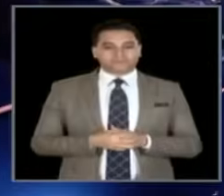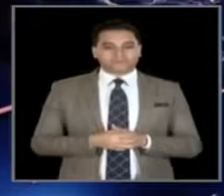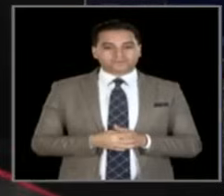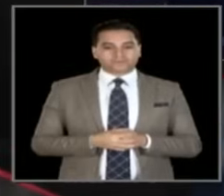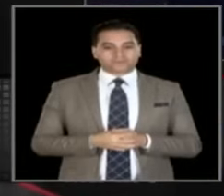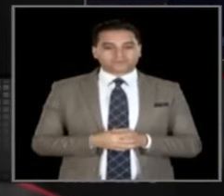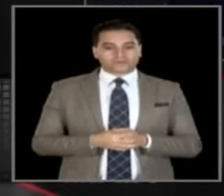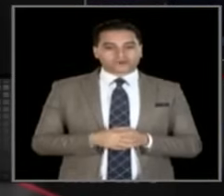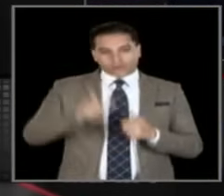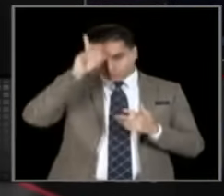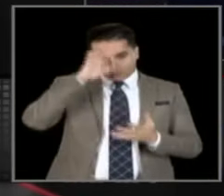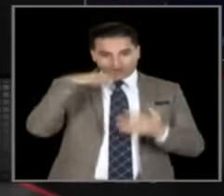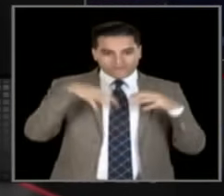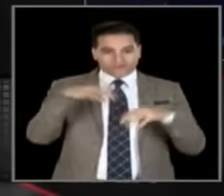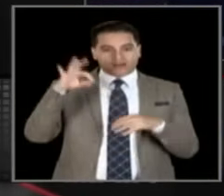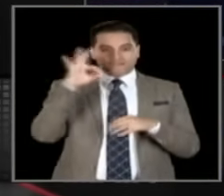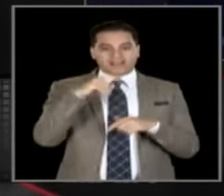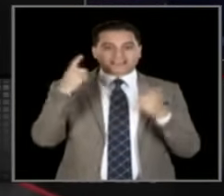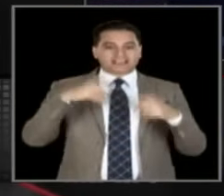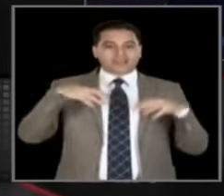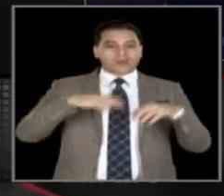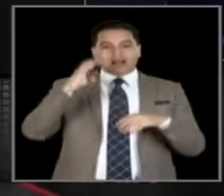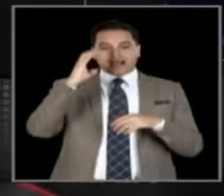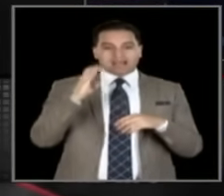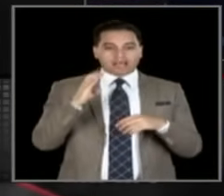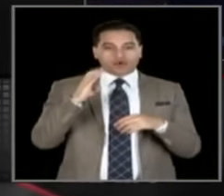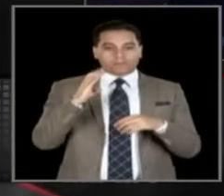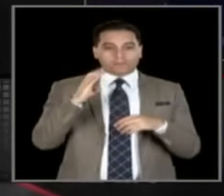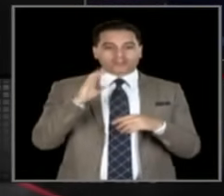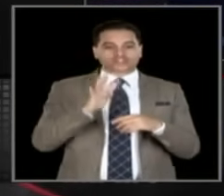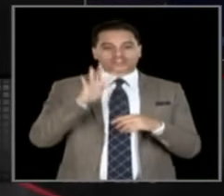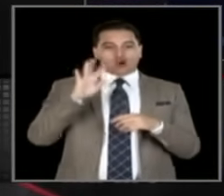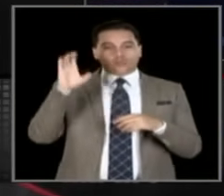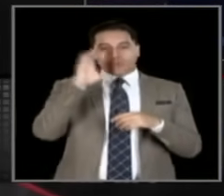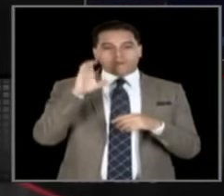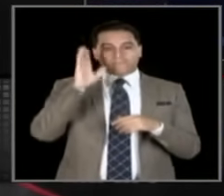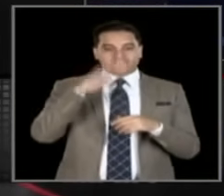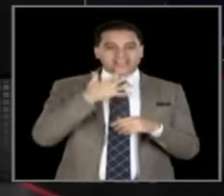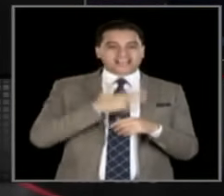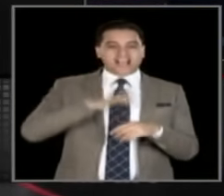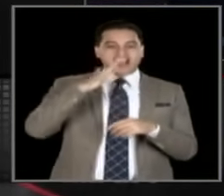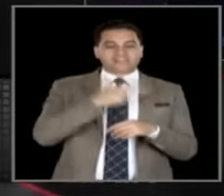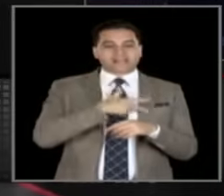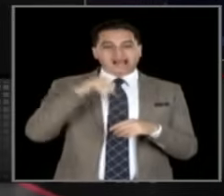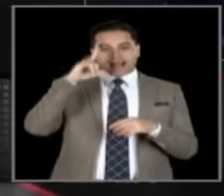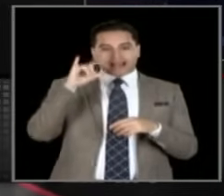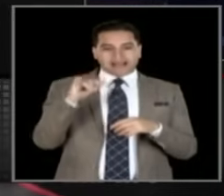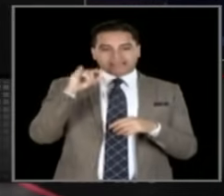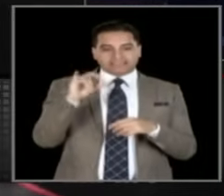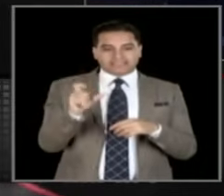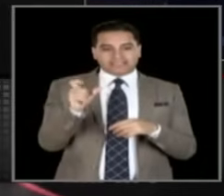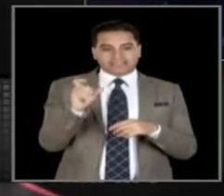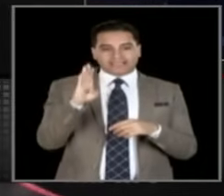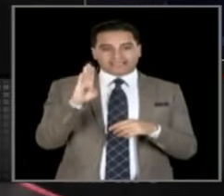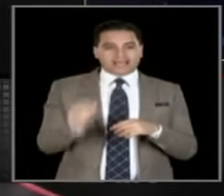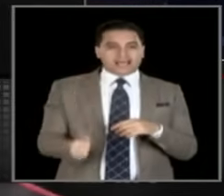الرابع جغرافيا في اي من دول جنوب شرق اوروبا يقع كهف